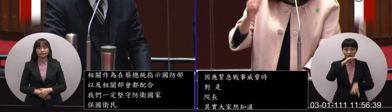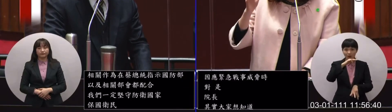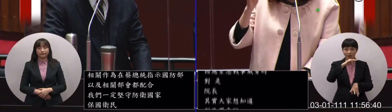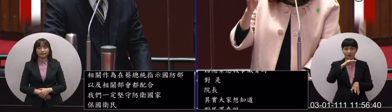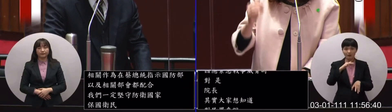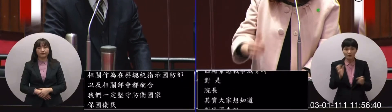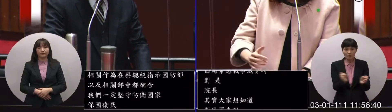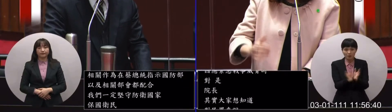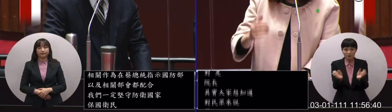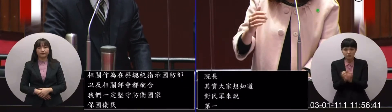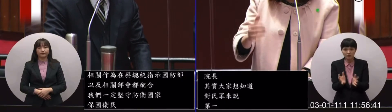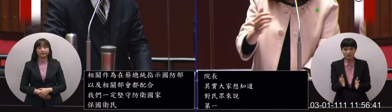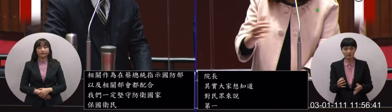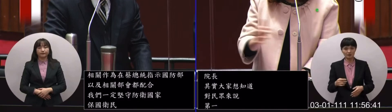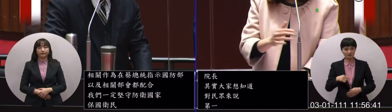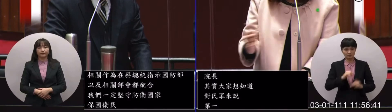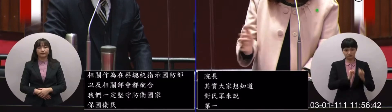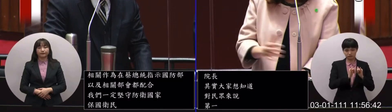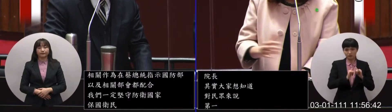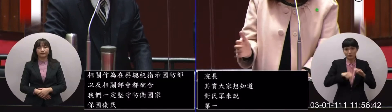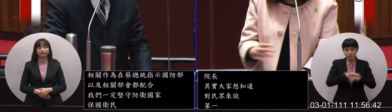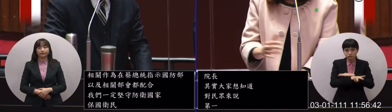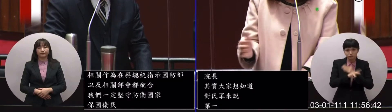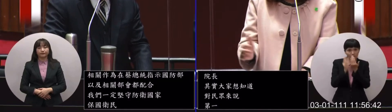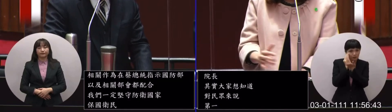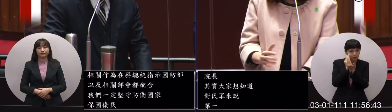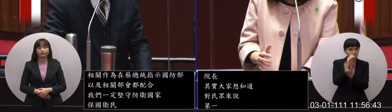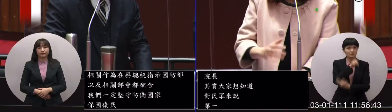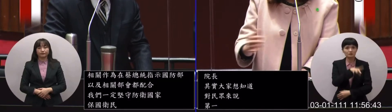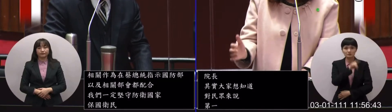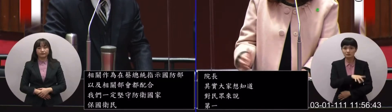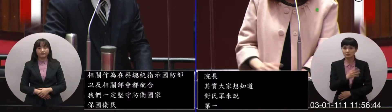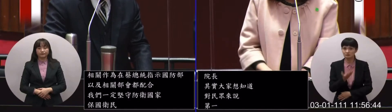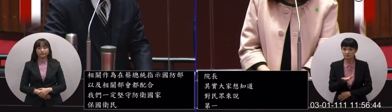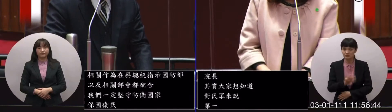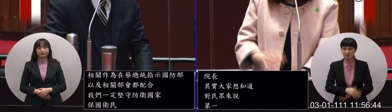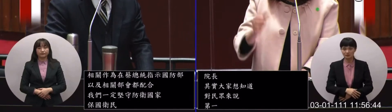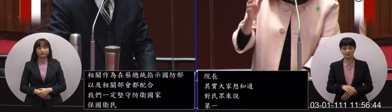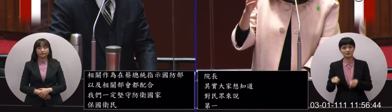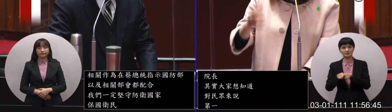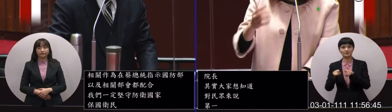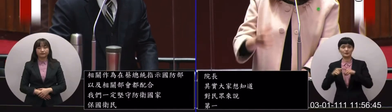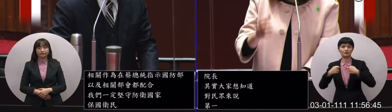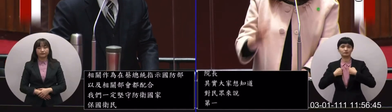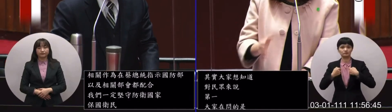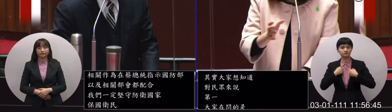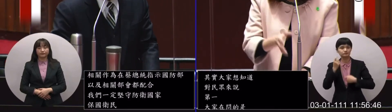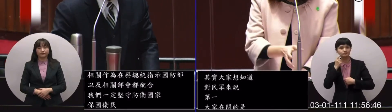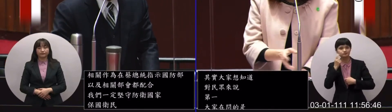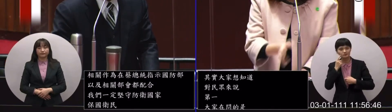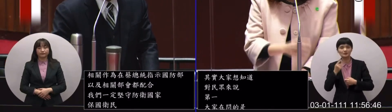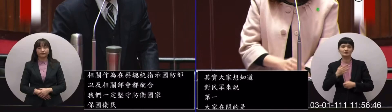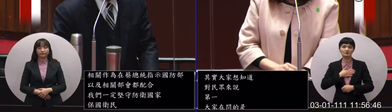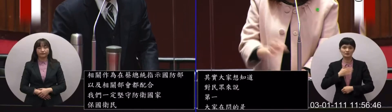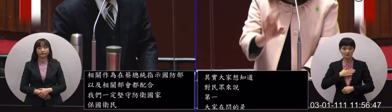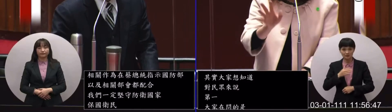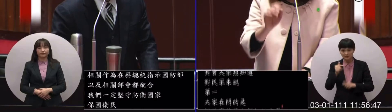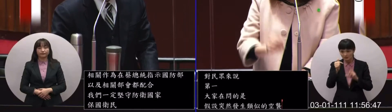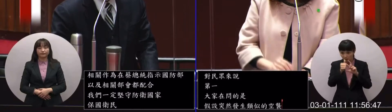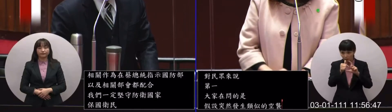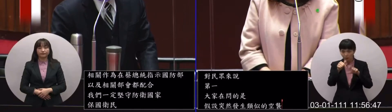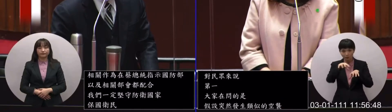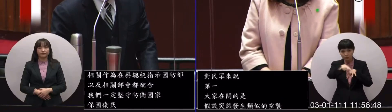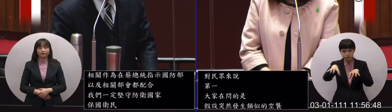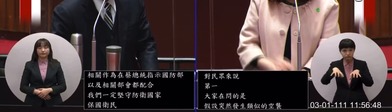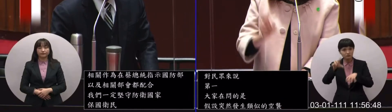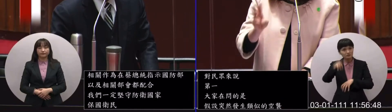样嘛，对于国防民众，其实一开始我们听到演习归演习啦，你是圣公在哪里哭你会避队，这些大